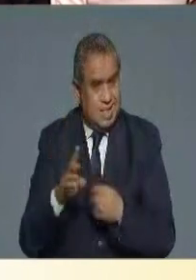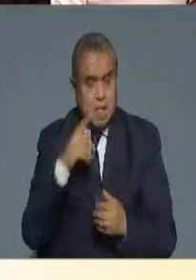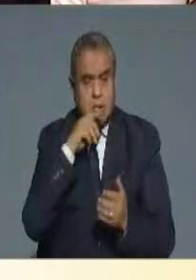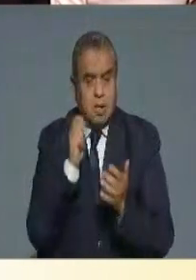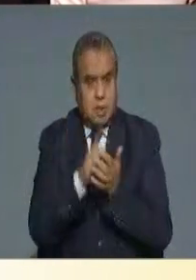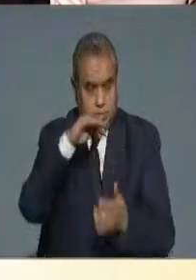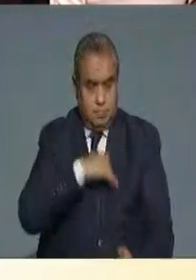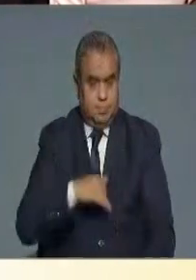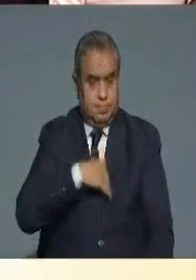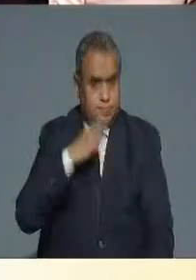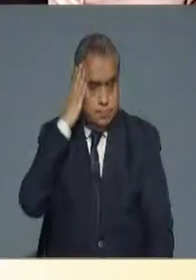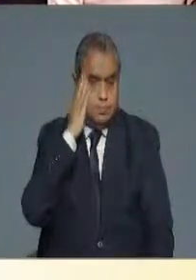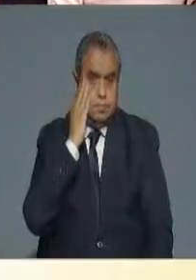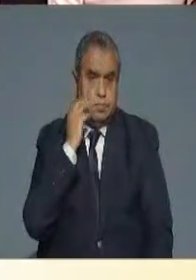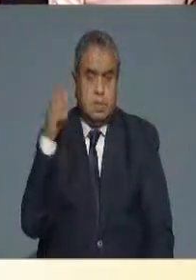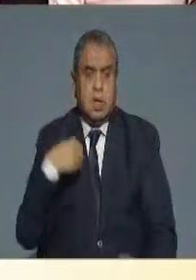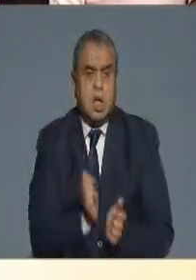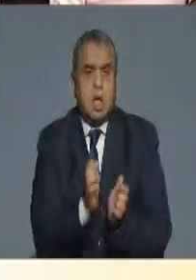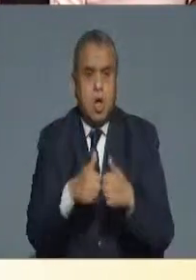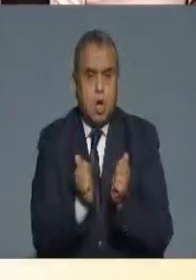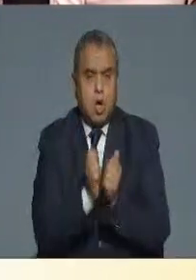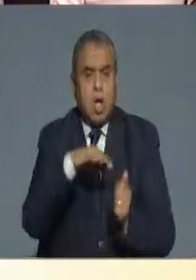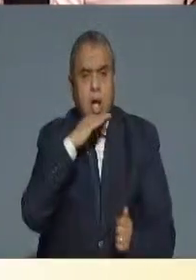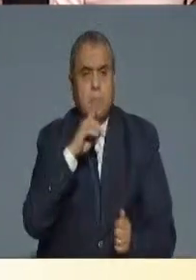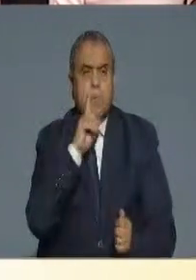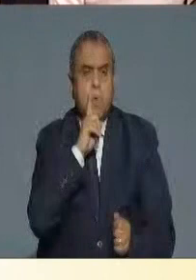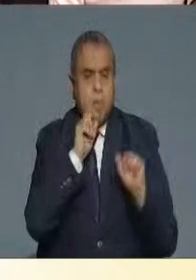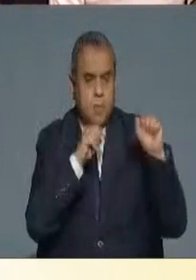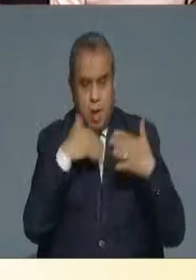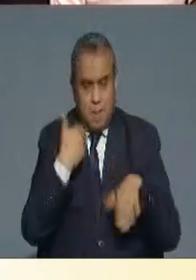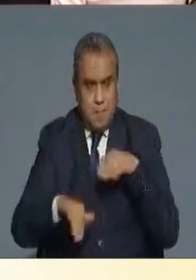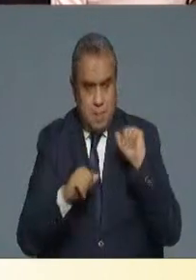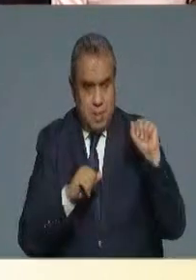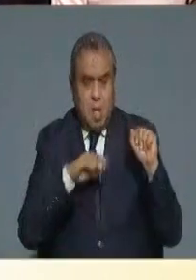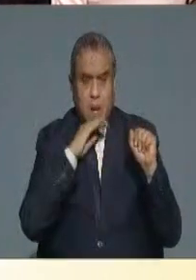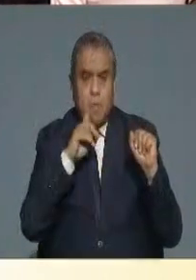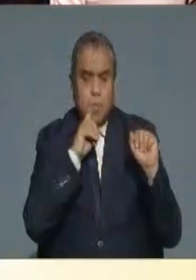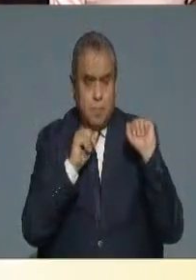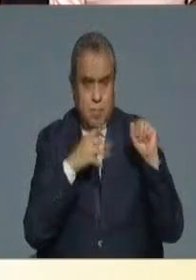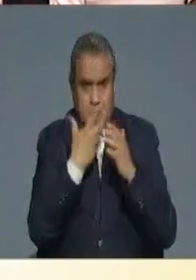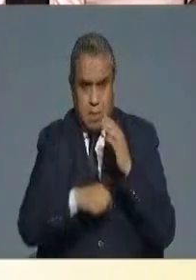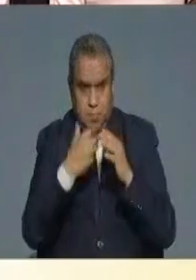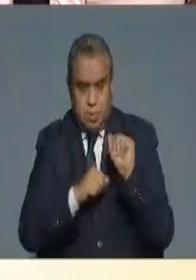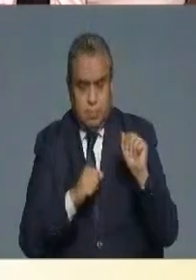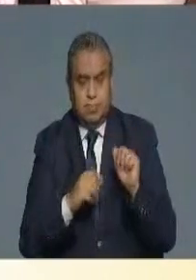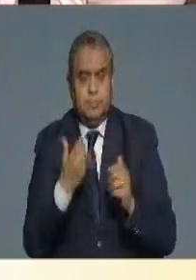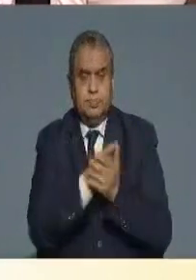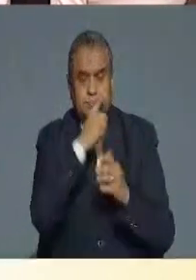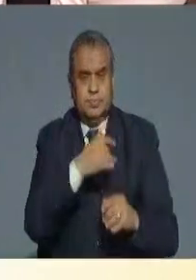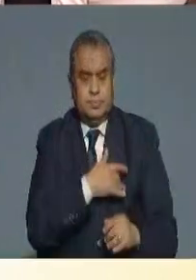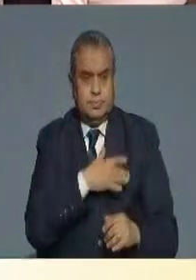كما لا يفوتني أن أعرب عن تقدير العظيم لأسر وعائلات أبنائنا من ذوي الهمم